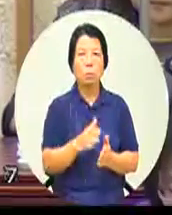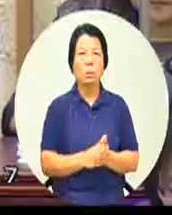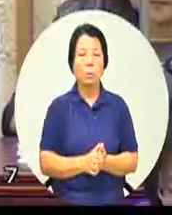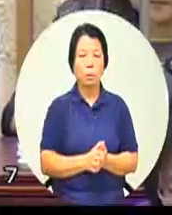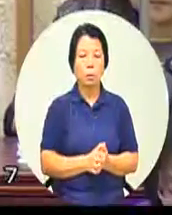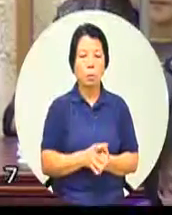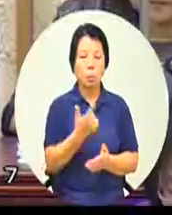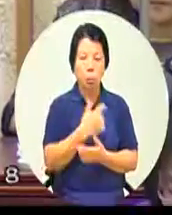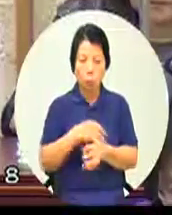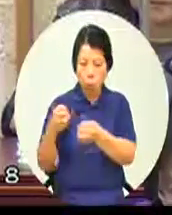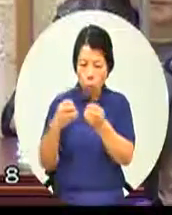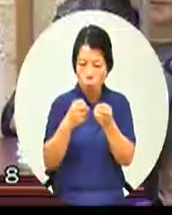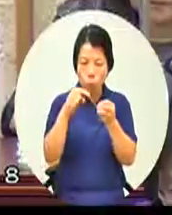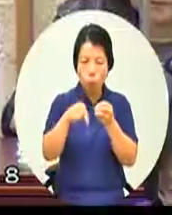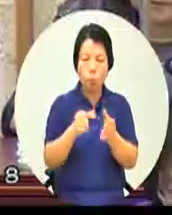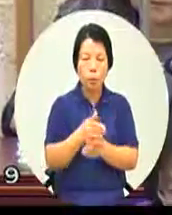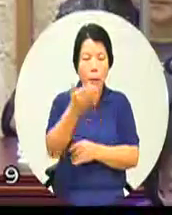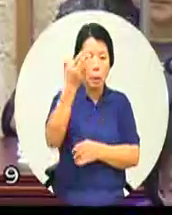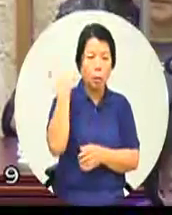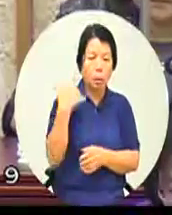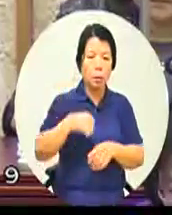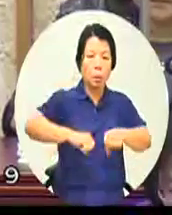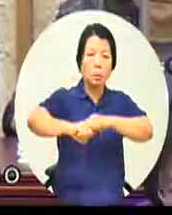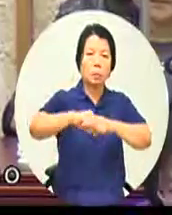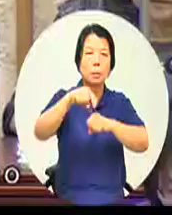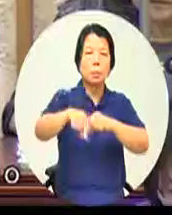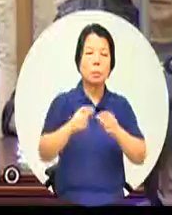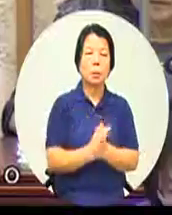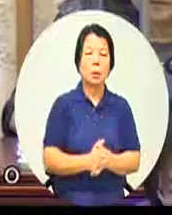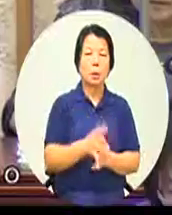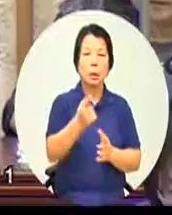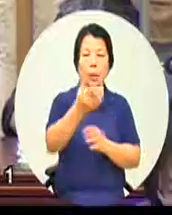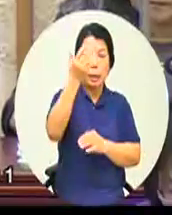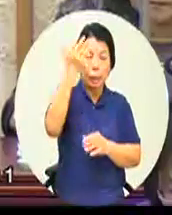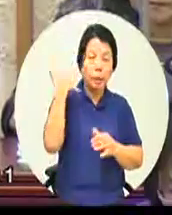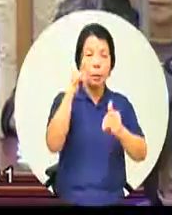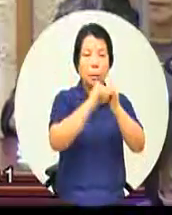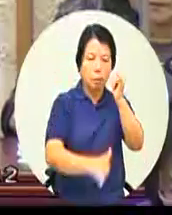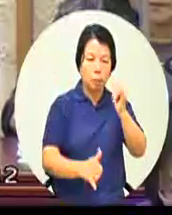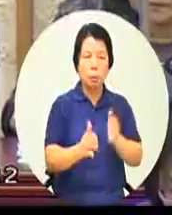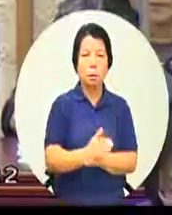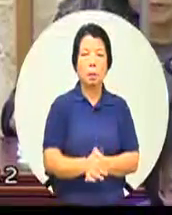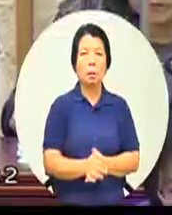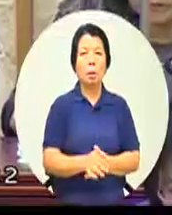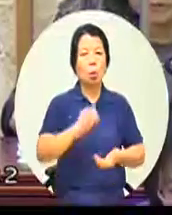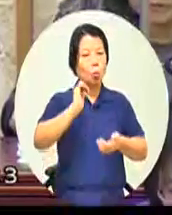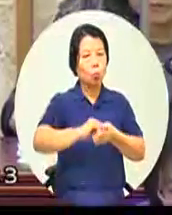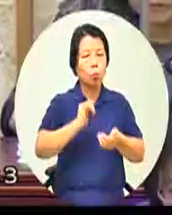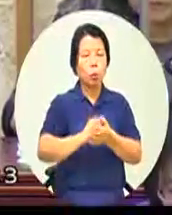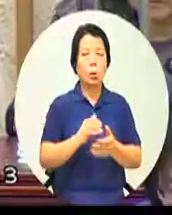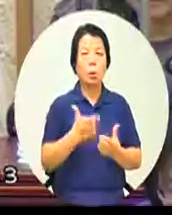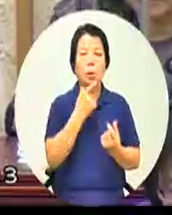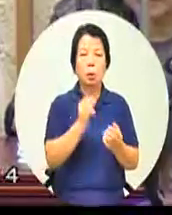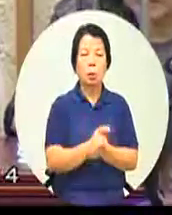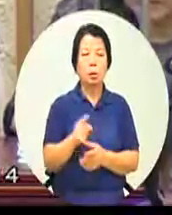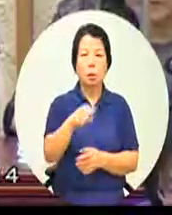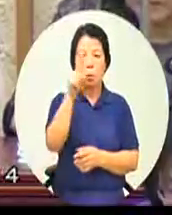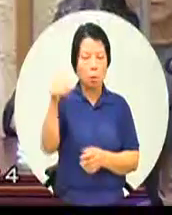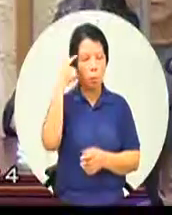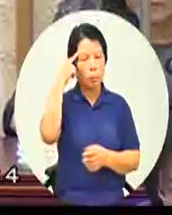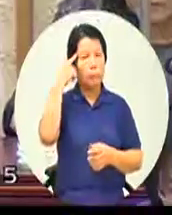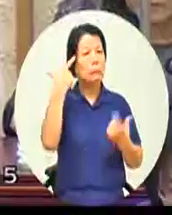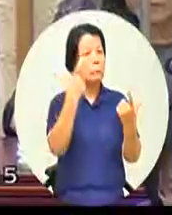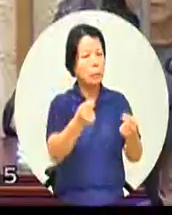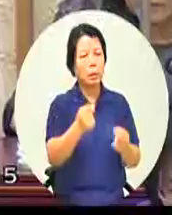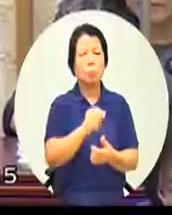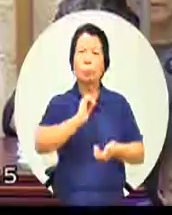察、去讨论，就是说他当时的行为在那个时空背景，虽然不一定是时空所赞成的，可是事实上，